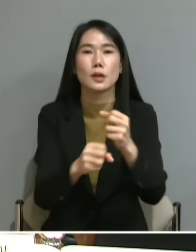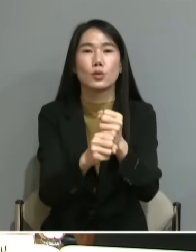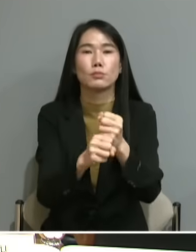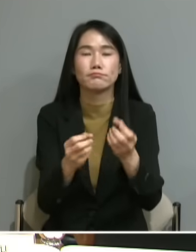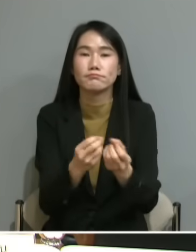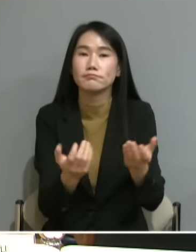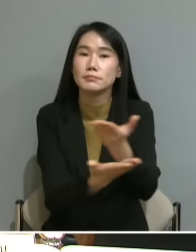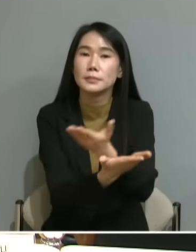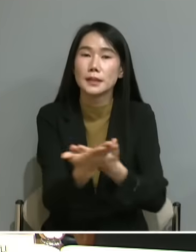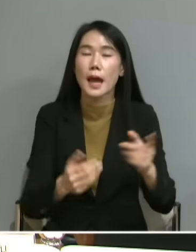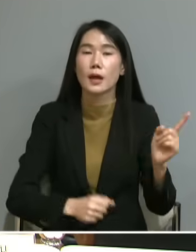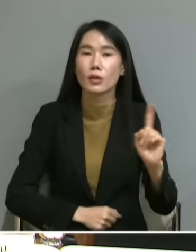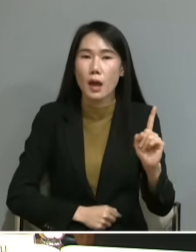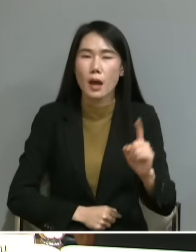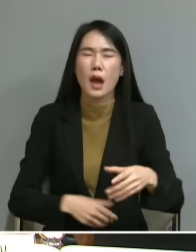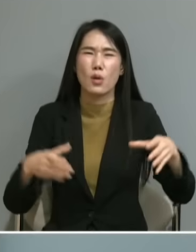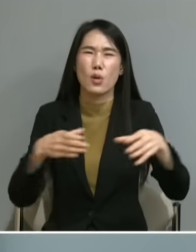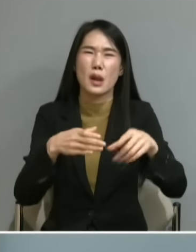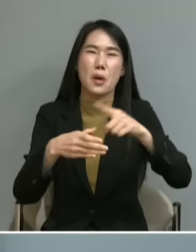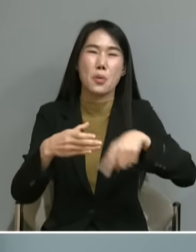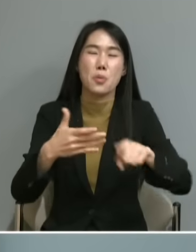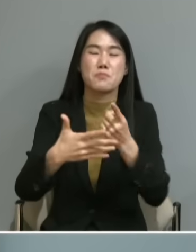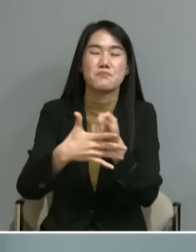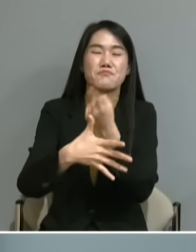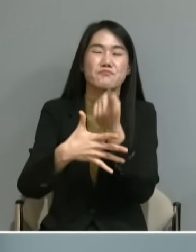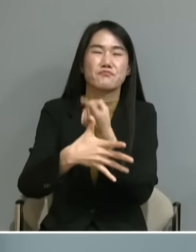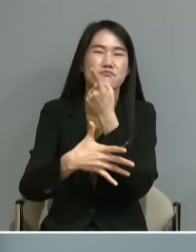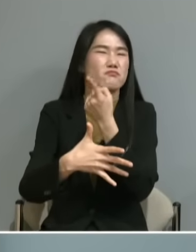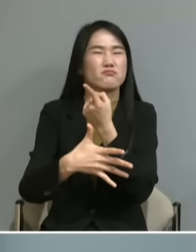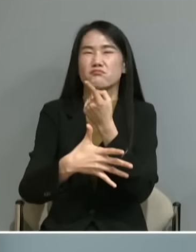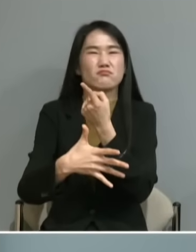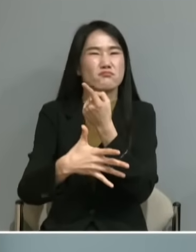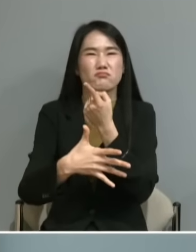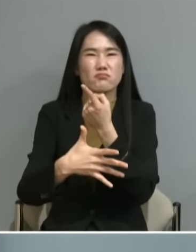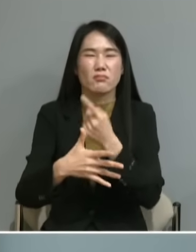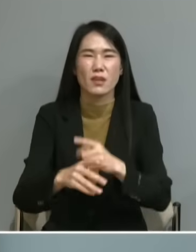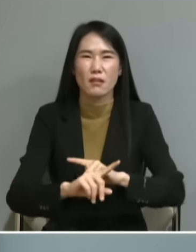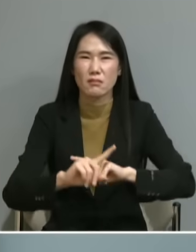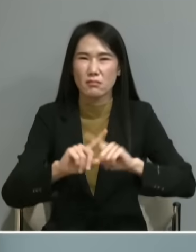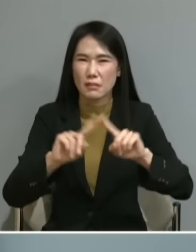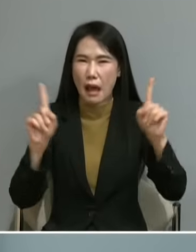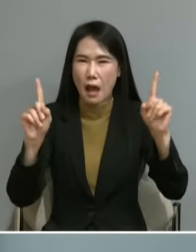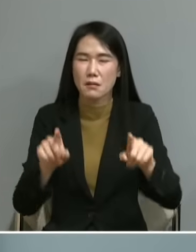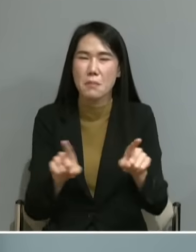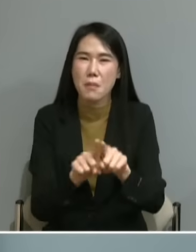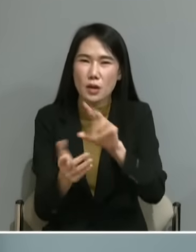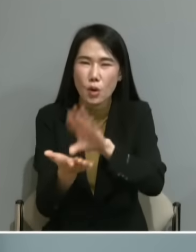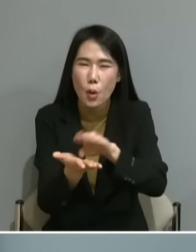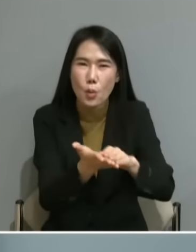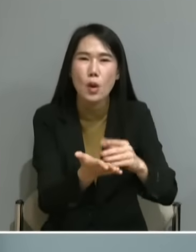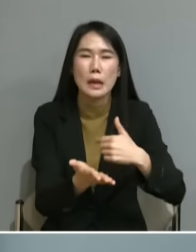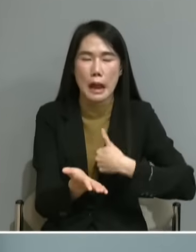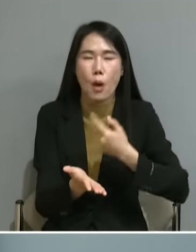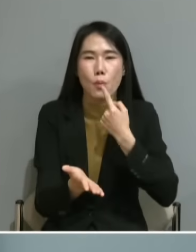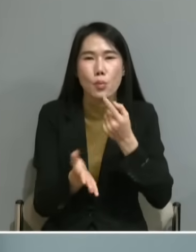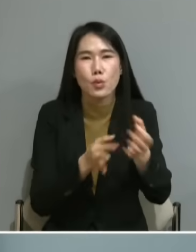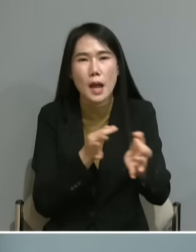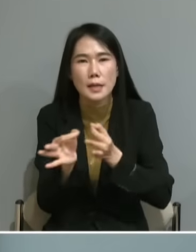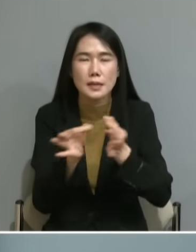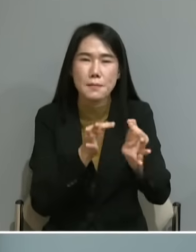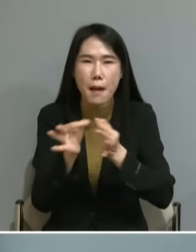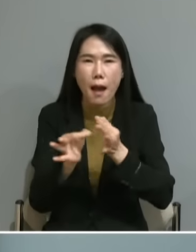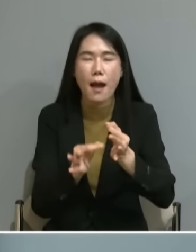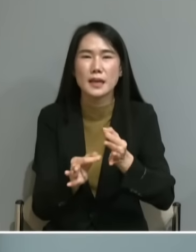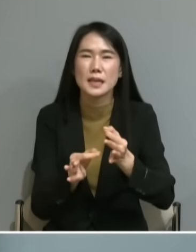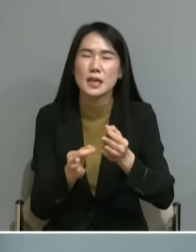การพิจารณาแล้วว่าและไอ้กลุ่มคนบนสุดที่ว่าเนี่ยเราสามารถ define หรือเราสามารถอธิบายคำจำกัดความเข